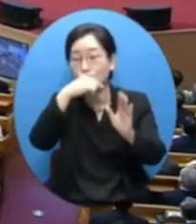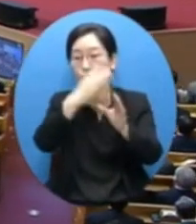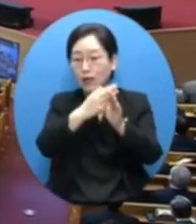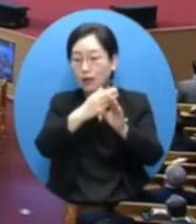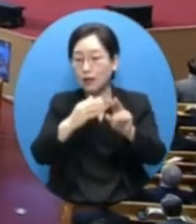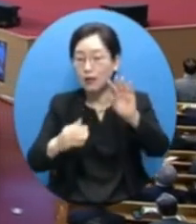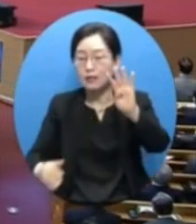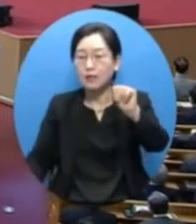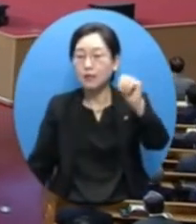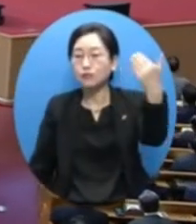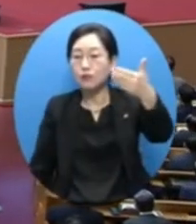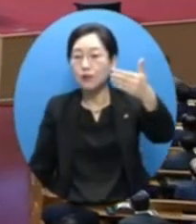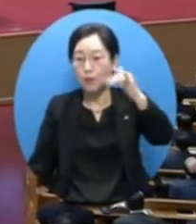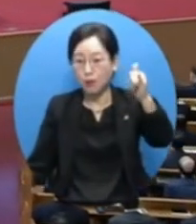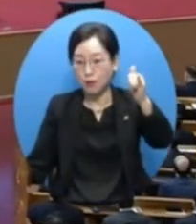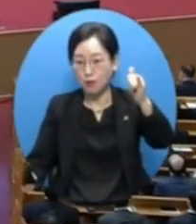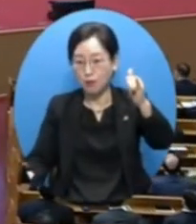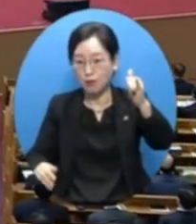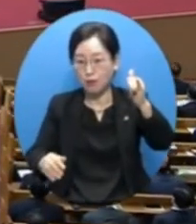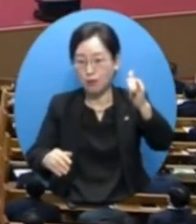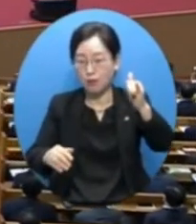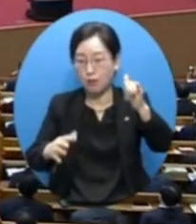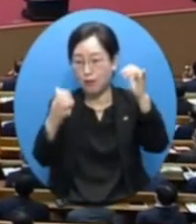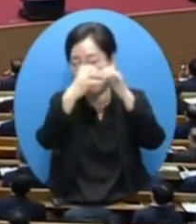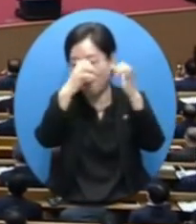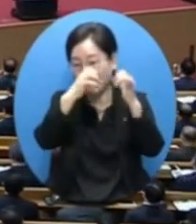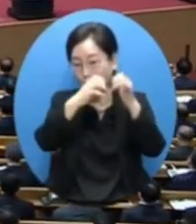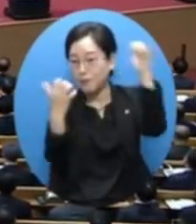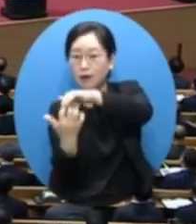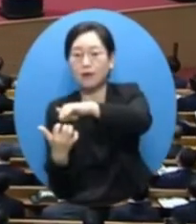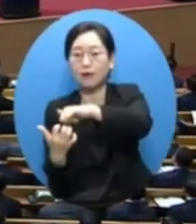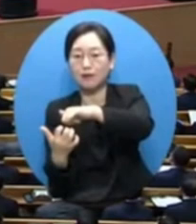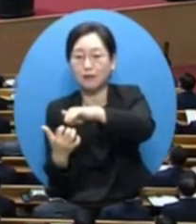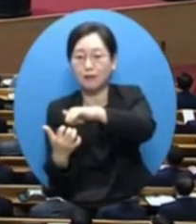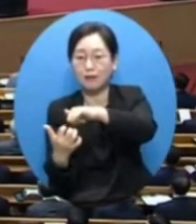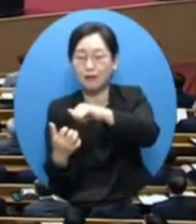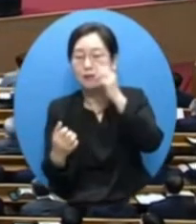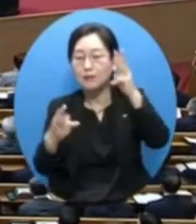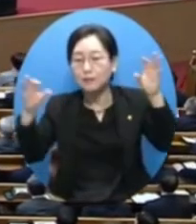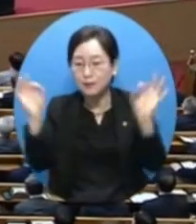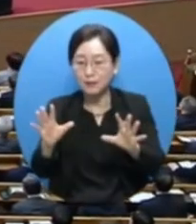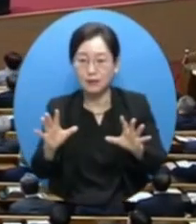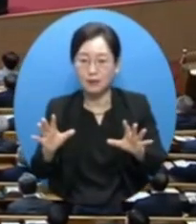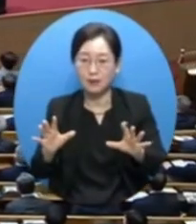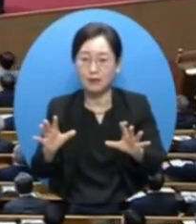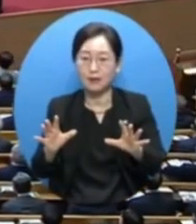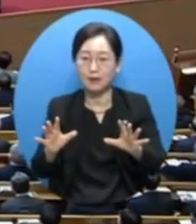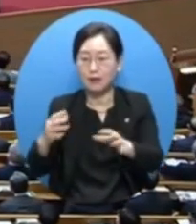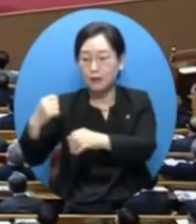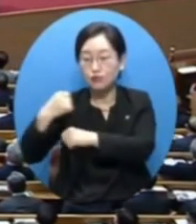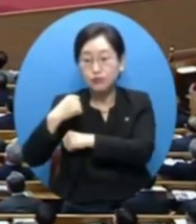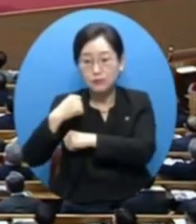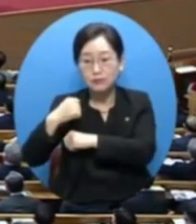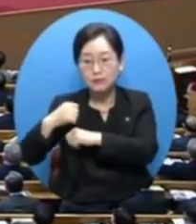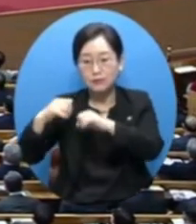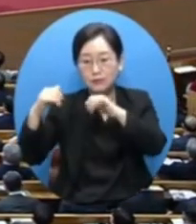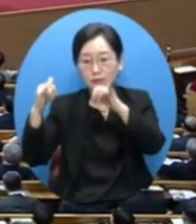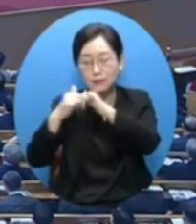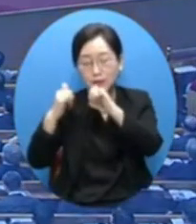공산군한테 무너졌습니다. 석 달 만에 완전히 참패했습니다. 저 군인들이 싸울 의지력이